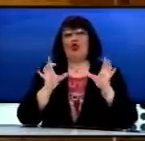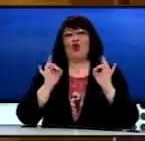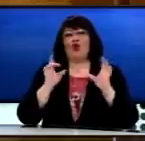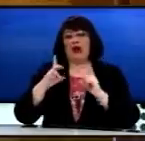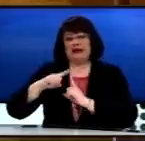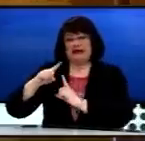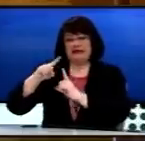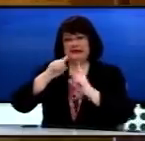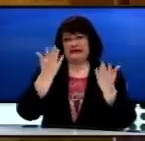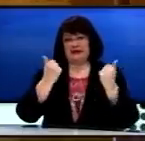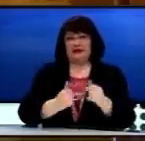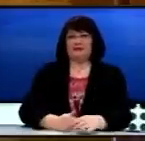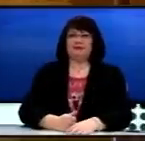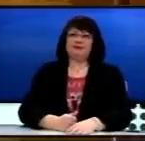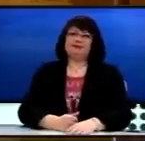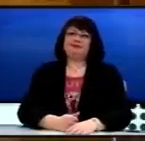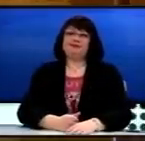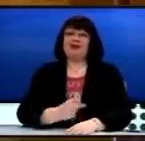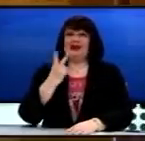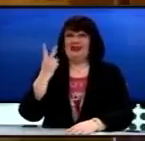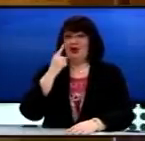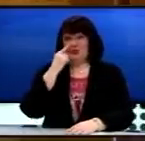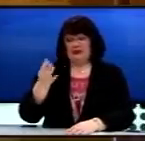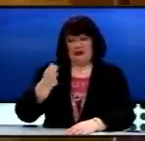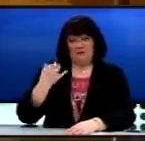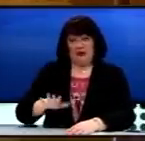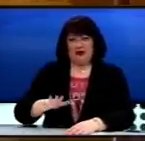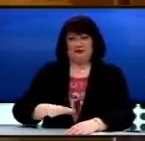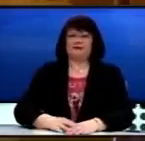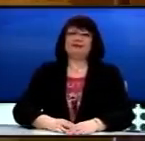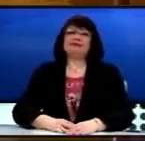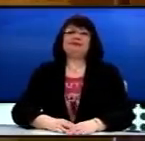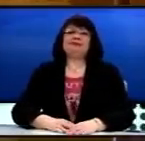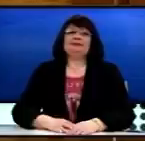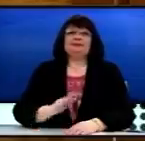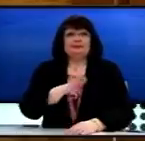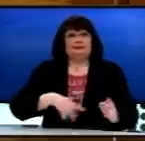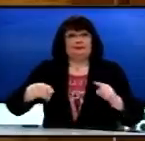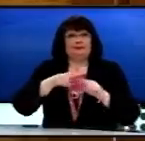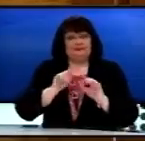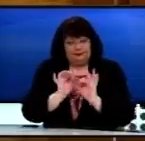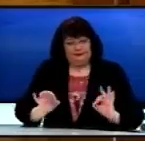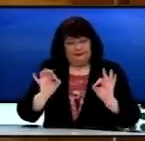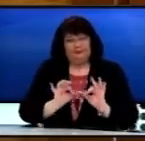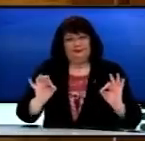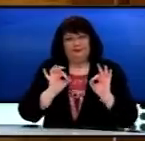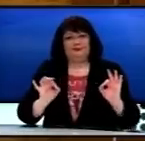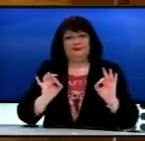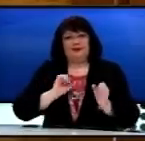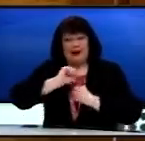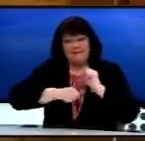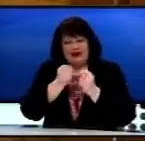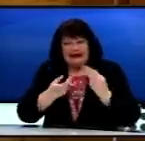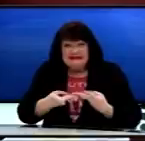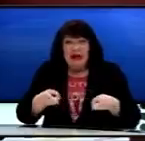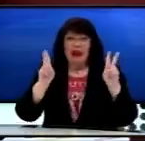σε τεστ. Αυτά τα λέγατε 2 Νοεμβρίου, όταν η χώρα προετοιμαζόταν για την επιχείρηση ελευθερία, γιατί ξέραμε ότι τα